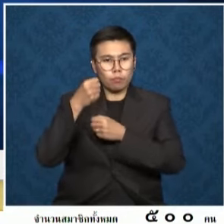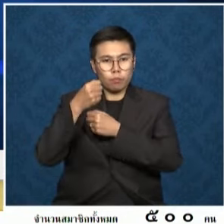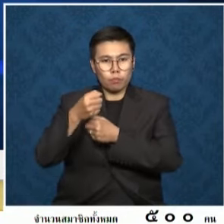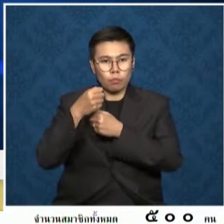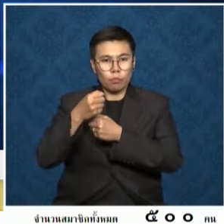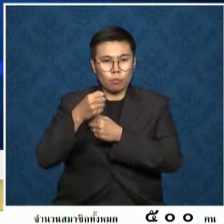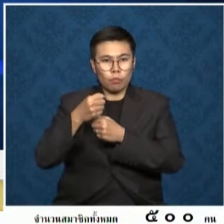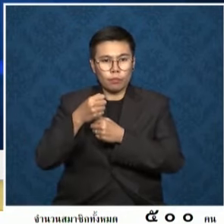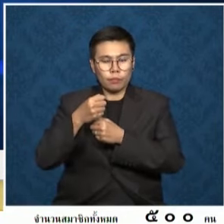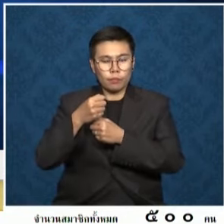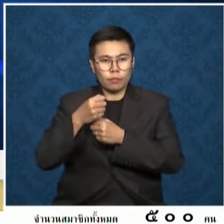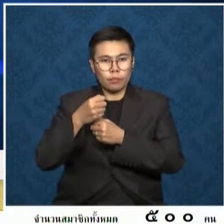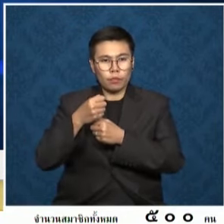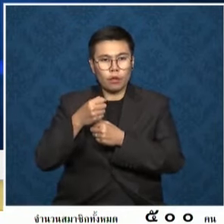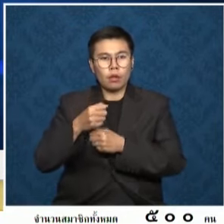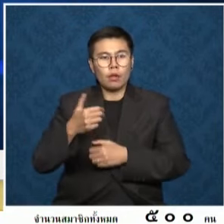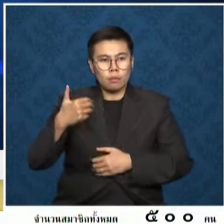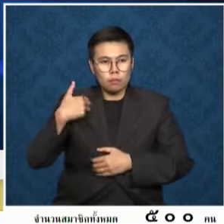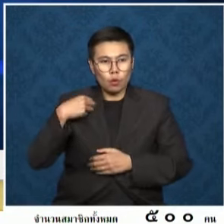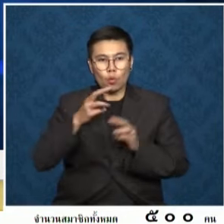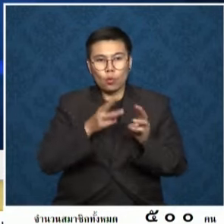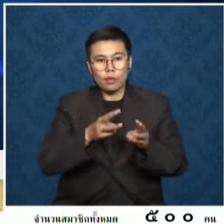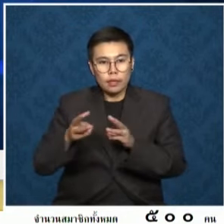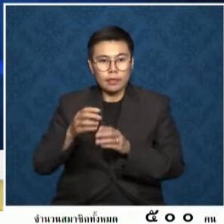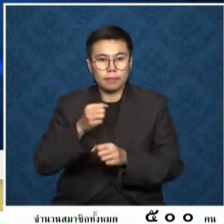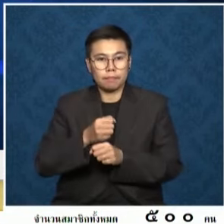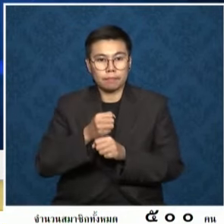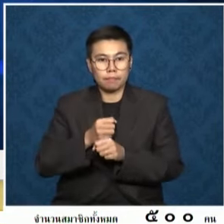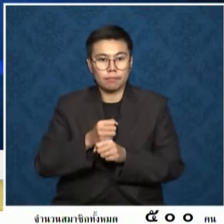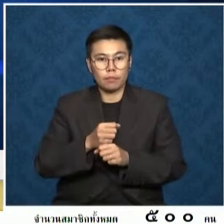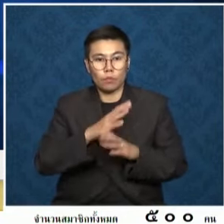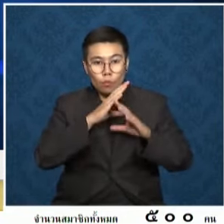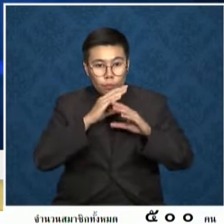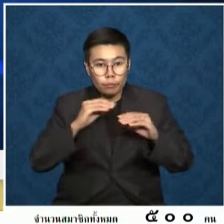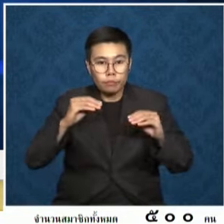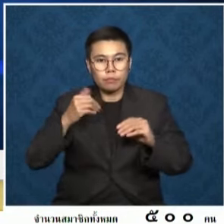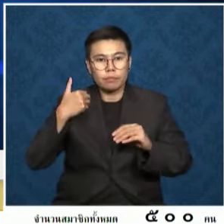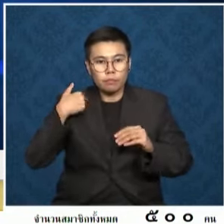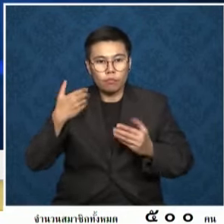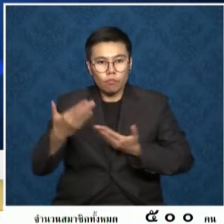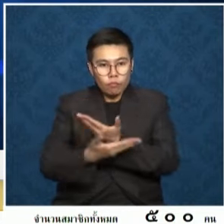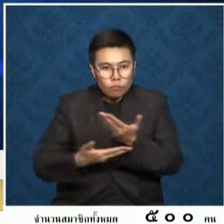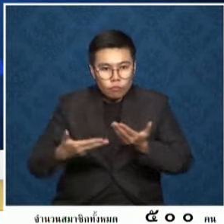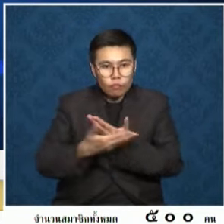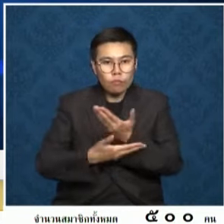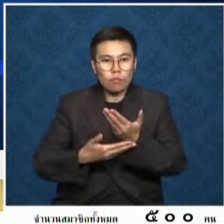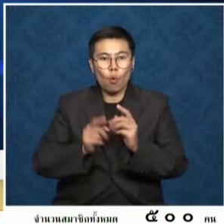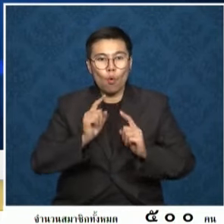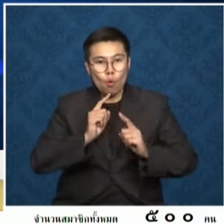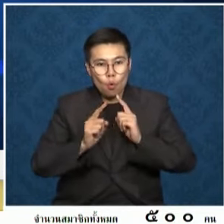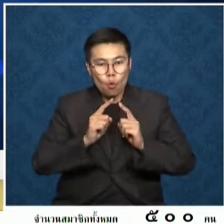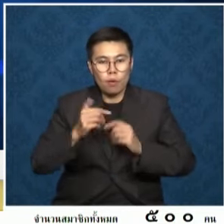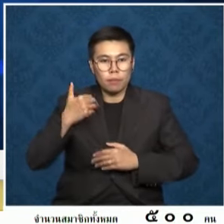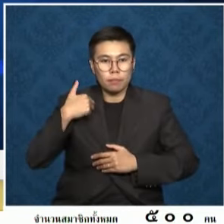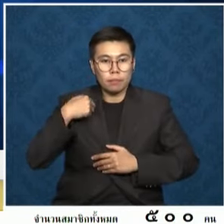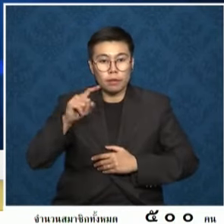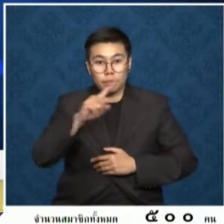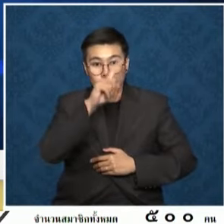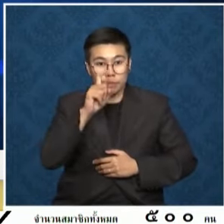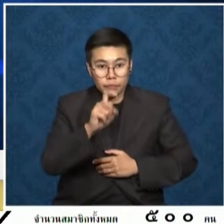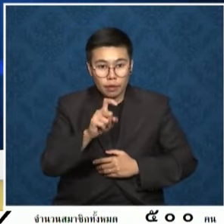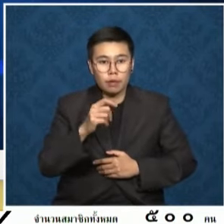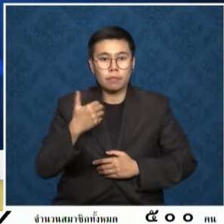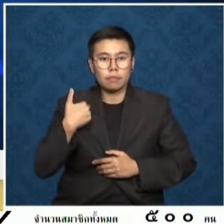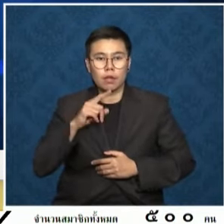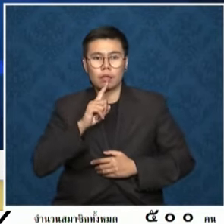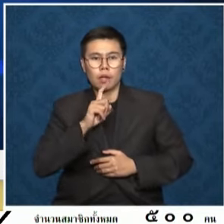าก็พยายามนำเสนอวิธีการอย่างสงบครับในการที่จะแลกเปลี่ยนความคิดเห็นเราอาจจะเห็นเขาตั้งคำถามหลายๆคำถ